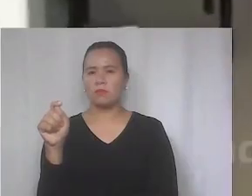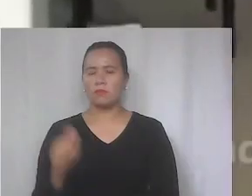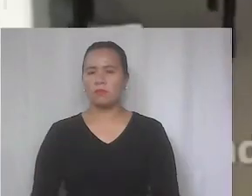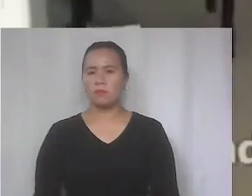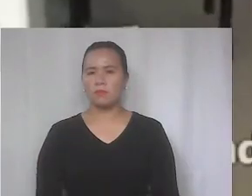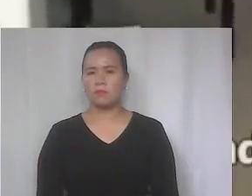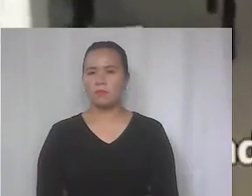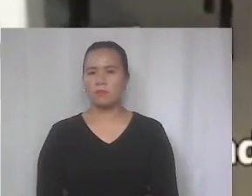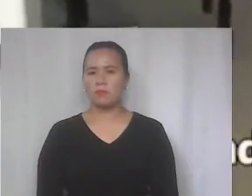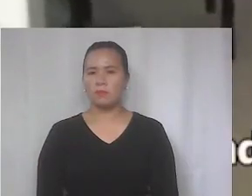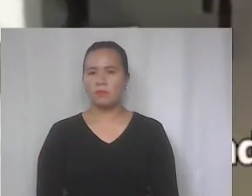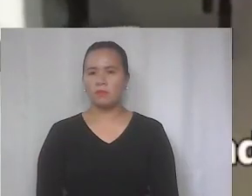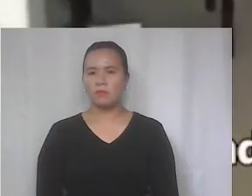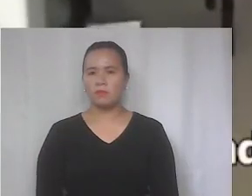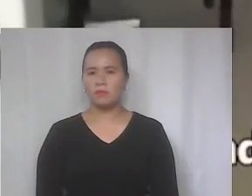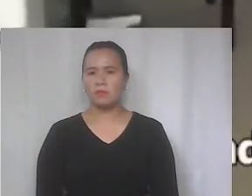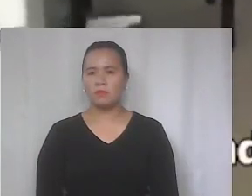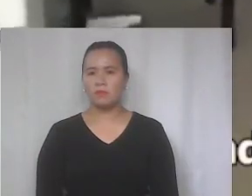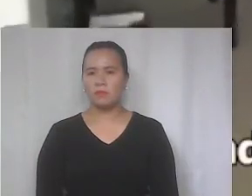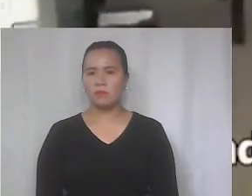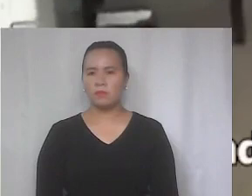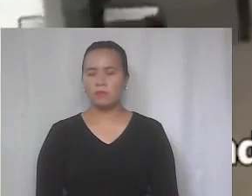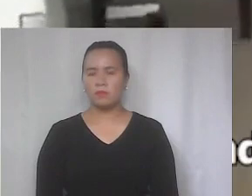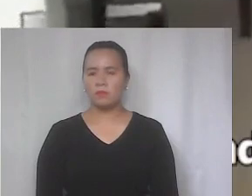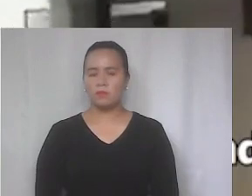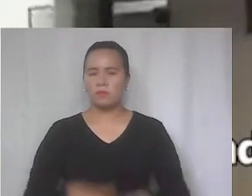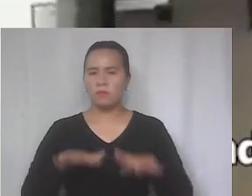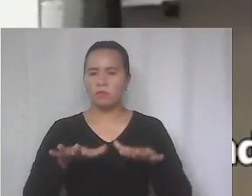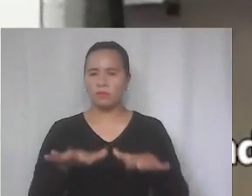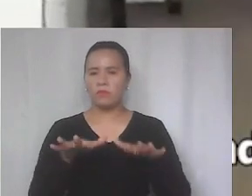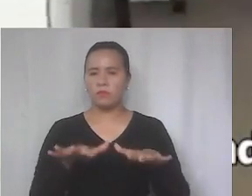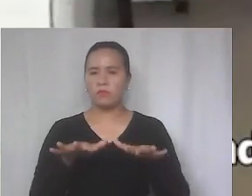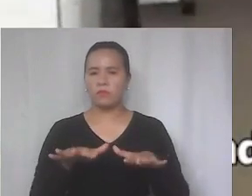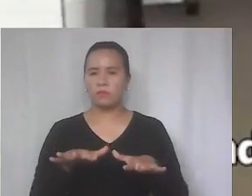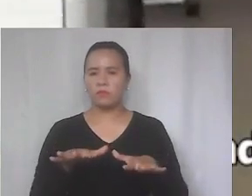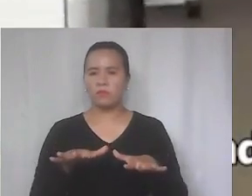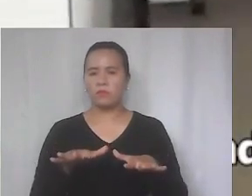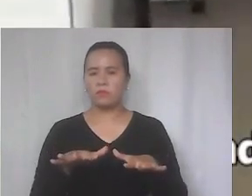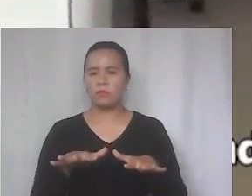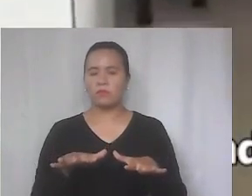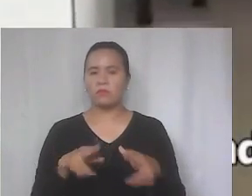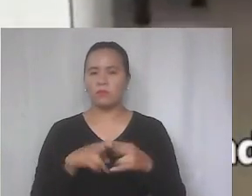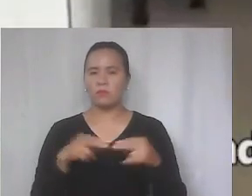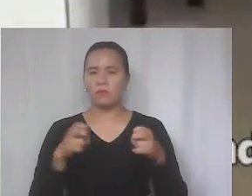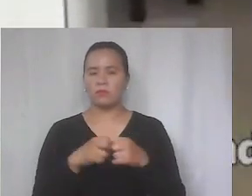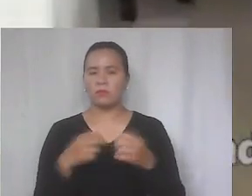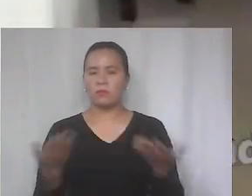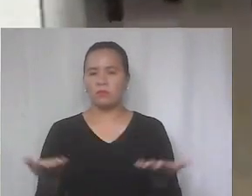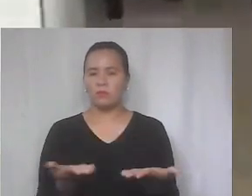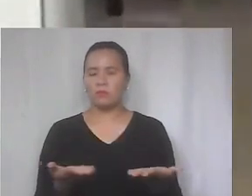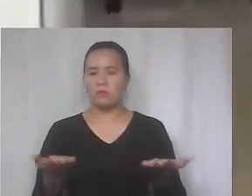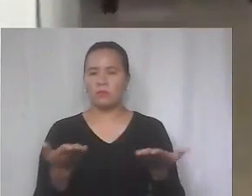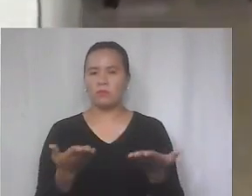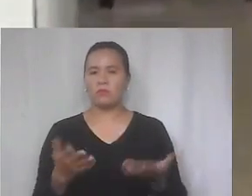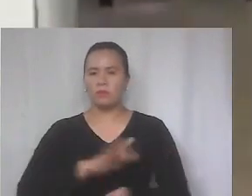ظهر منها وما بطن خاصة COVID-19 المنتشرة في العالم يا